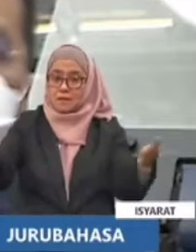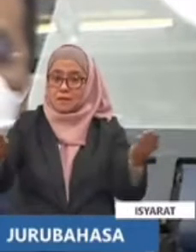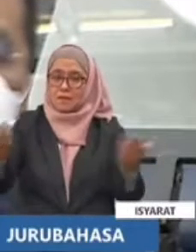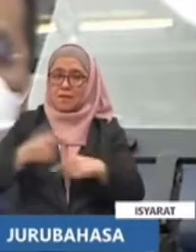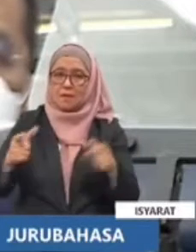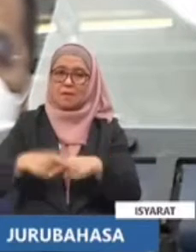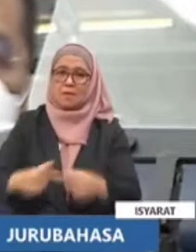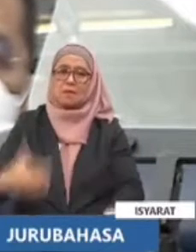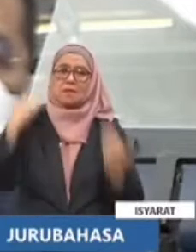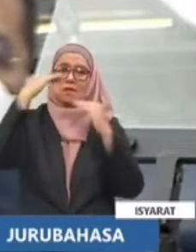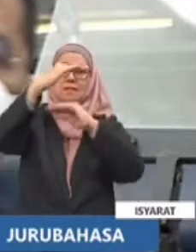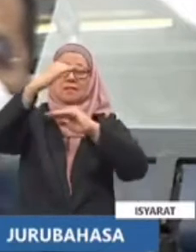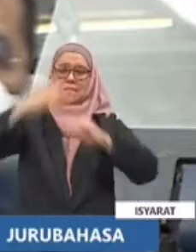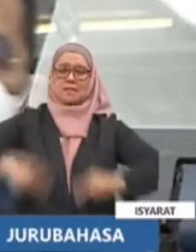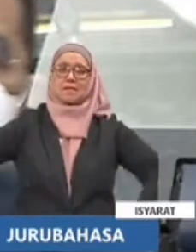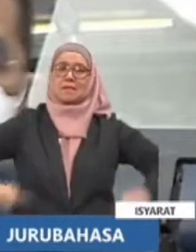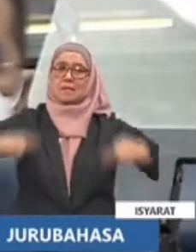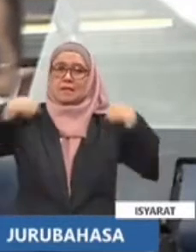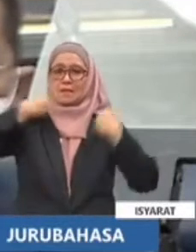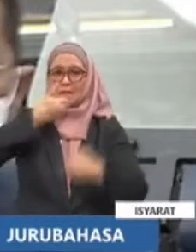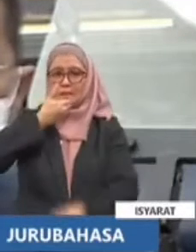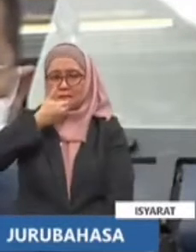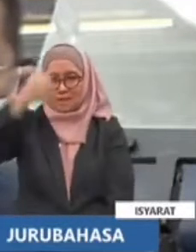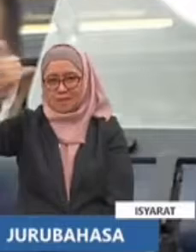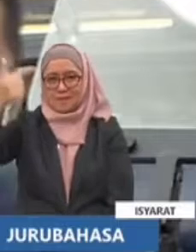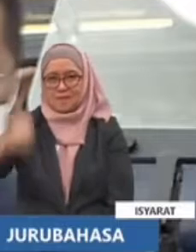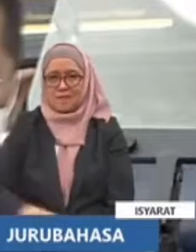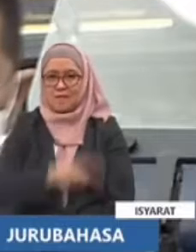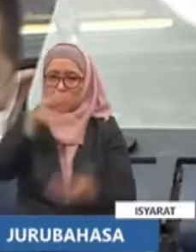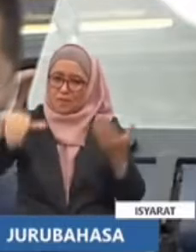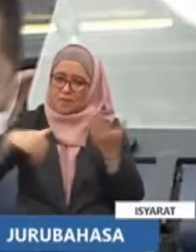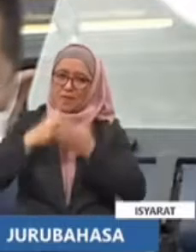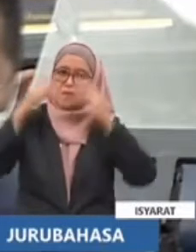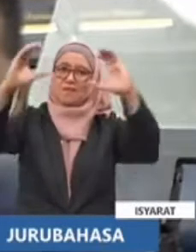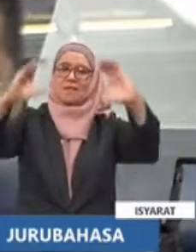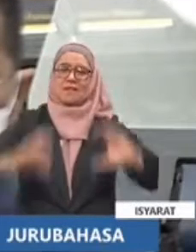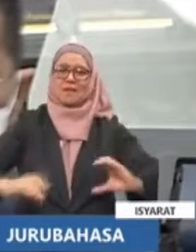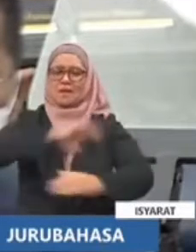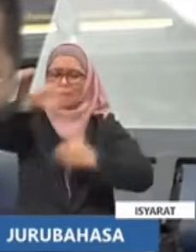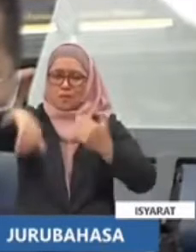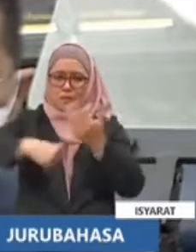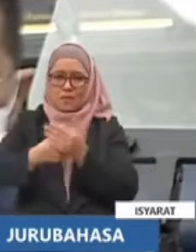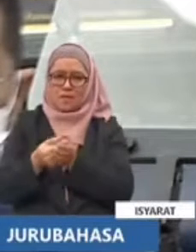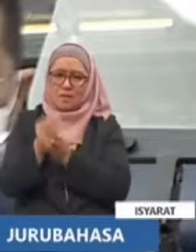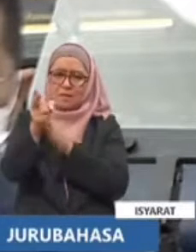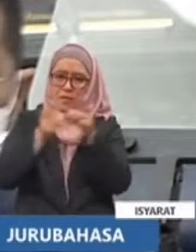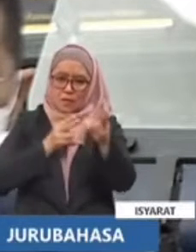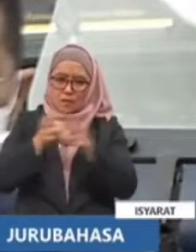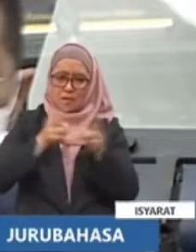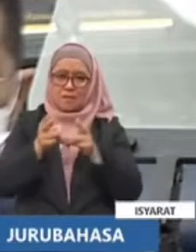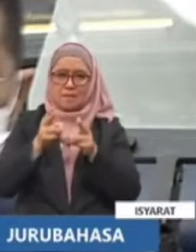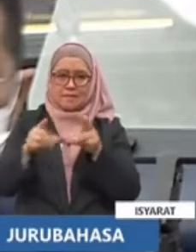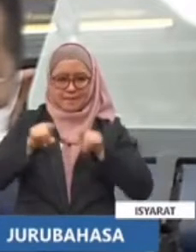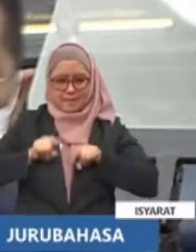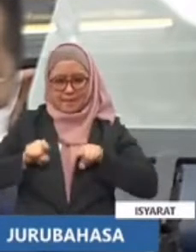baik Hai sebuah strategi dan inisiatif juga sejajar dengan agenda